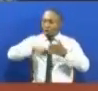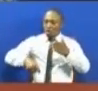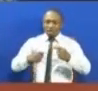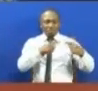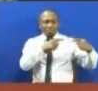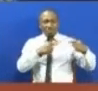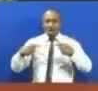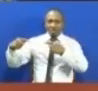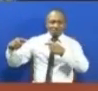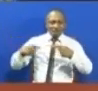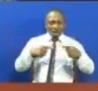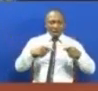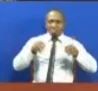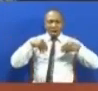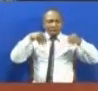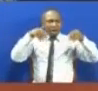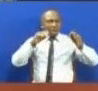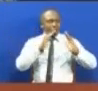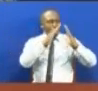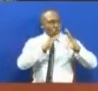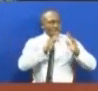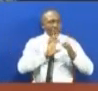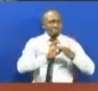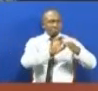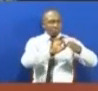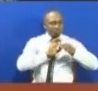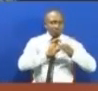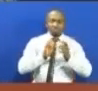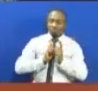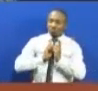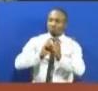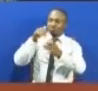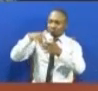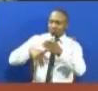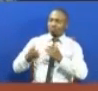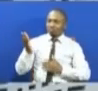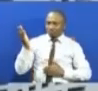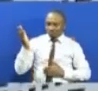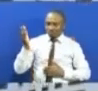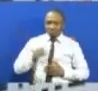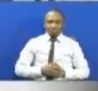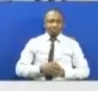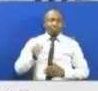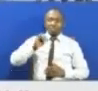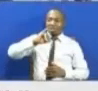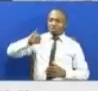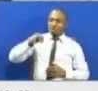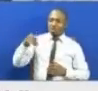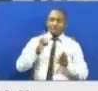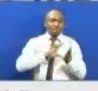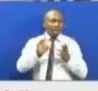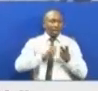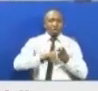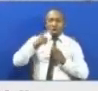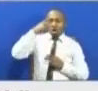madalali wa nyumba wakihusishwa hapo. Hebu fuatana na simulizi hii ya Khalid Gangana. Jiji la Dar es Salaam, ndoto ya